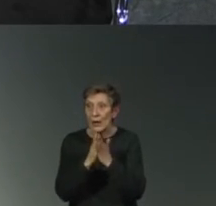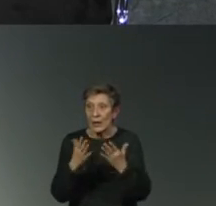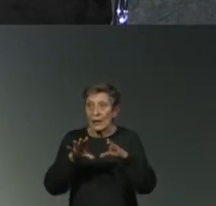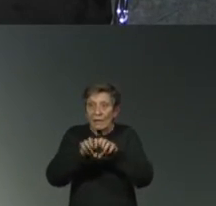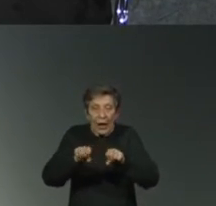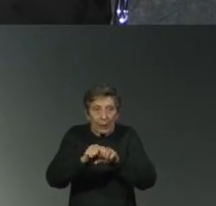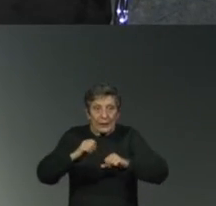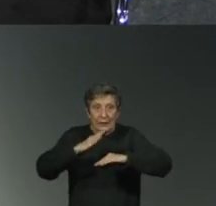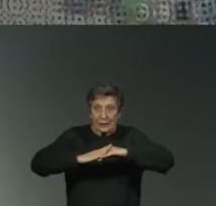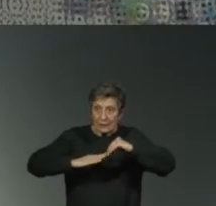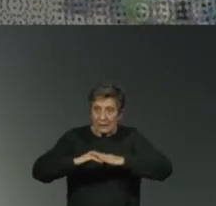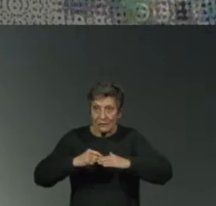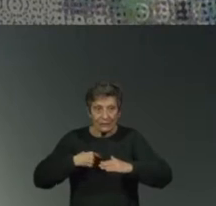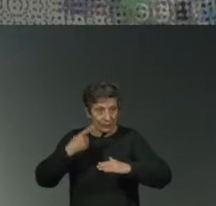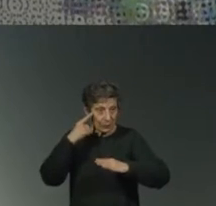Et cette façon